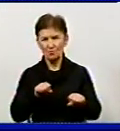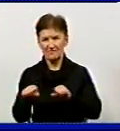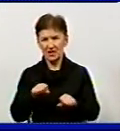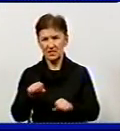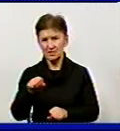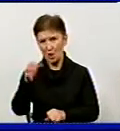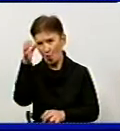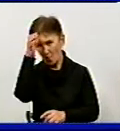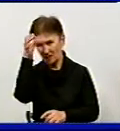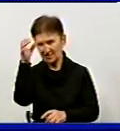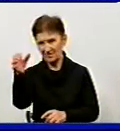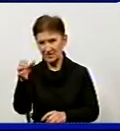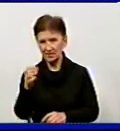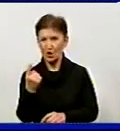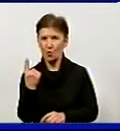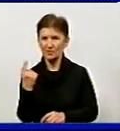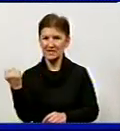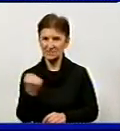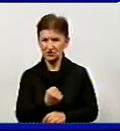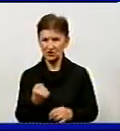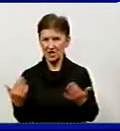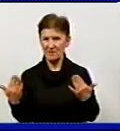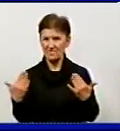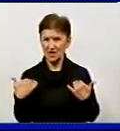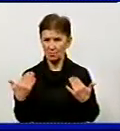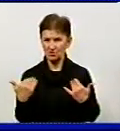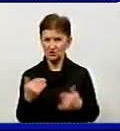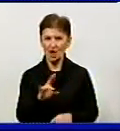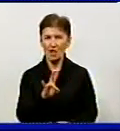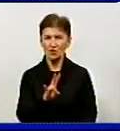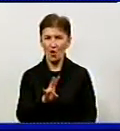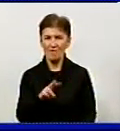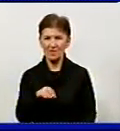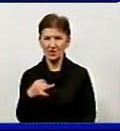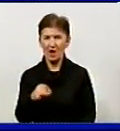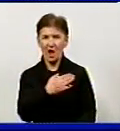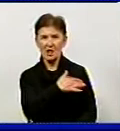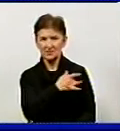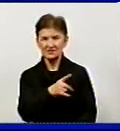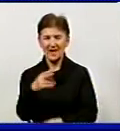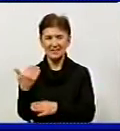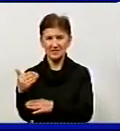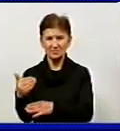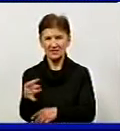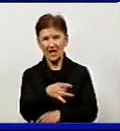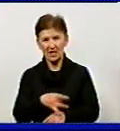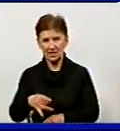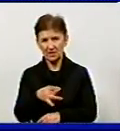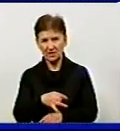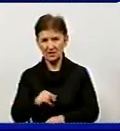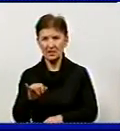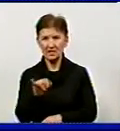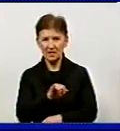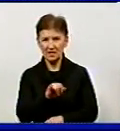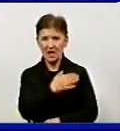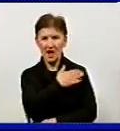Володимир Таборанський. Один тиждень відпочиватимуть школярі Новомиргородського, Олександрівського, Знам'янського районів та Олександрії.